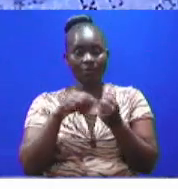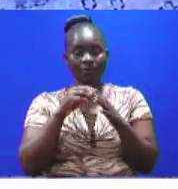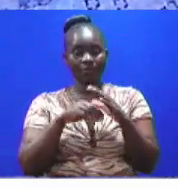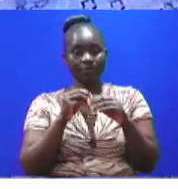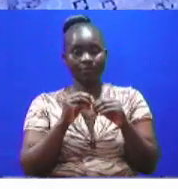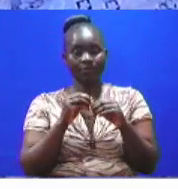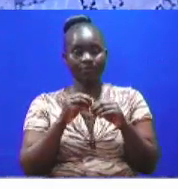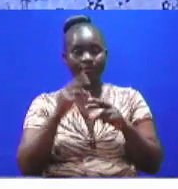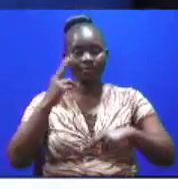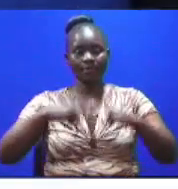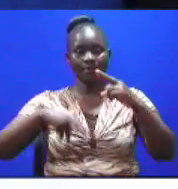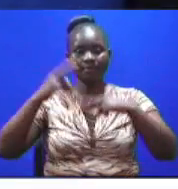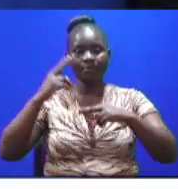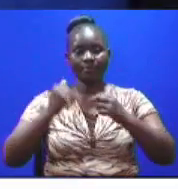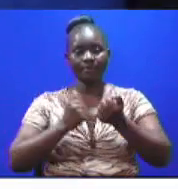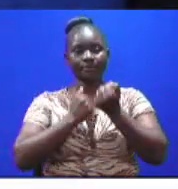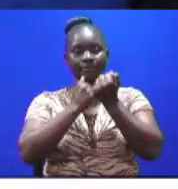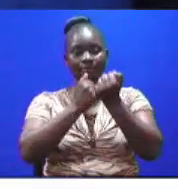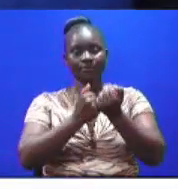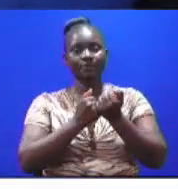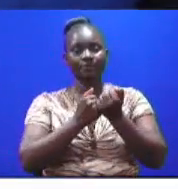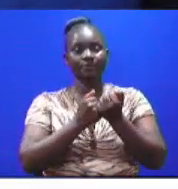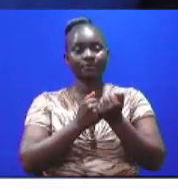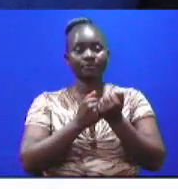chino basti to usapota.